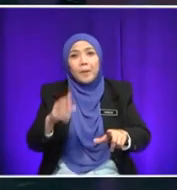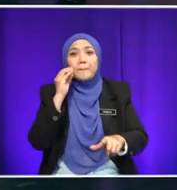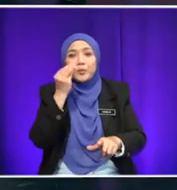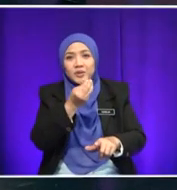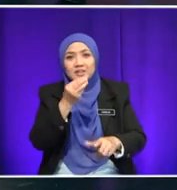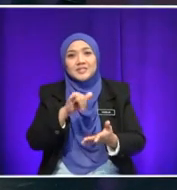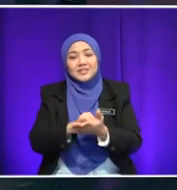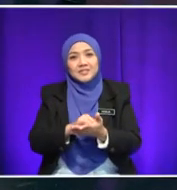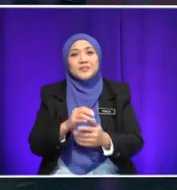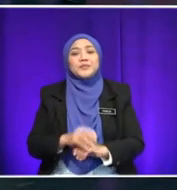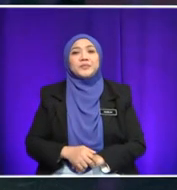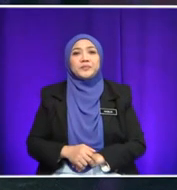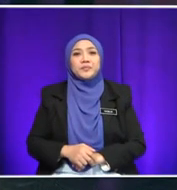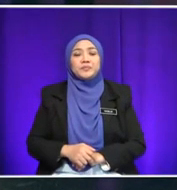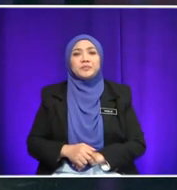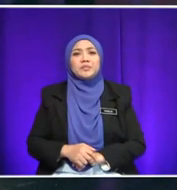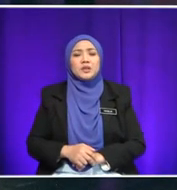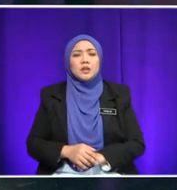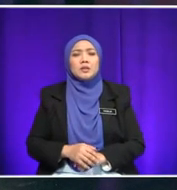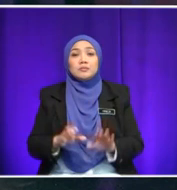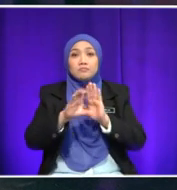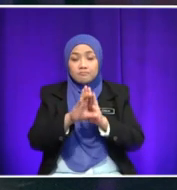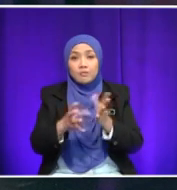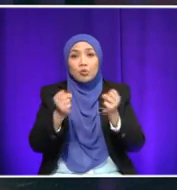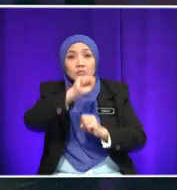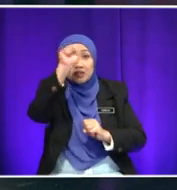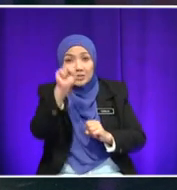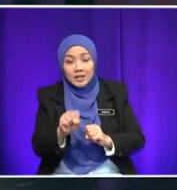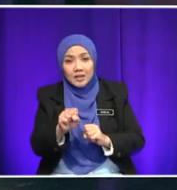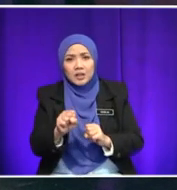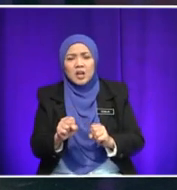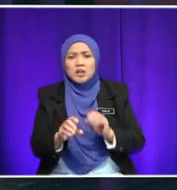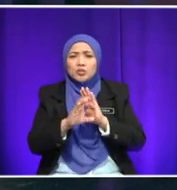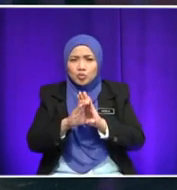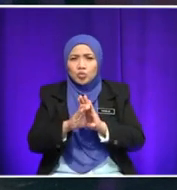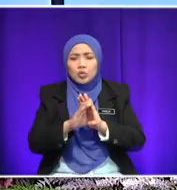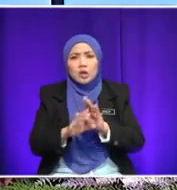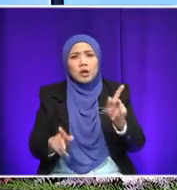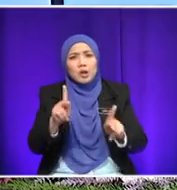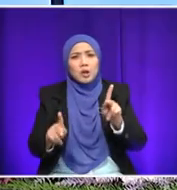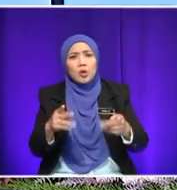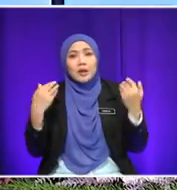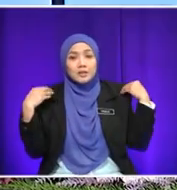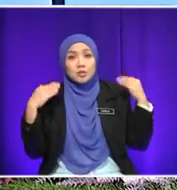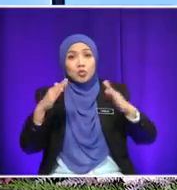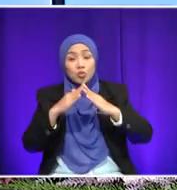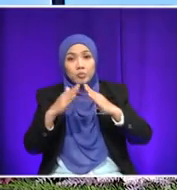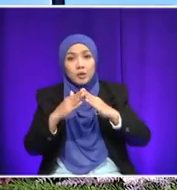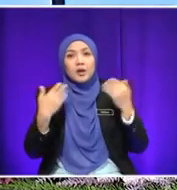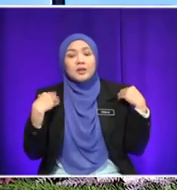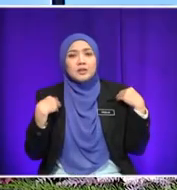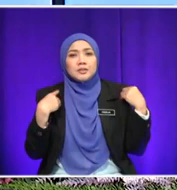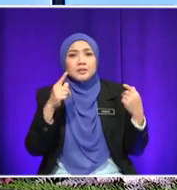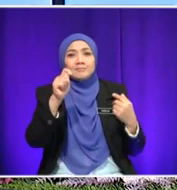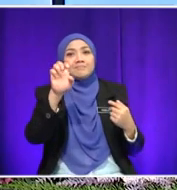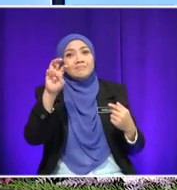sedikit soalnya andaikatalah saya di rumah Oh ada rumah kan kemudian konsep ruangan saya itu ada temanya lah